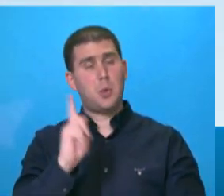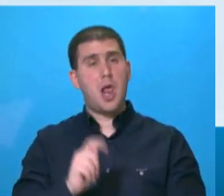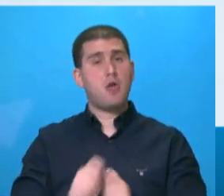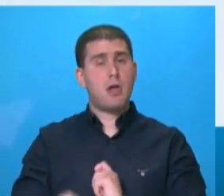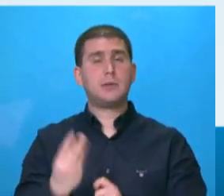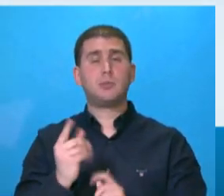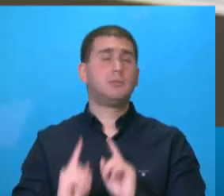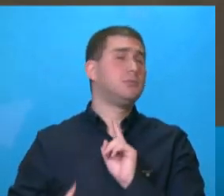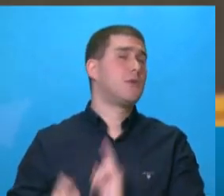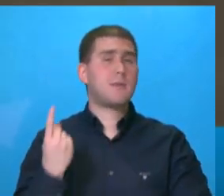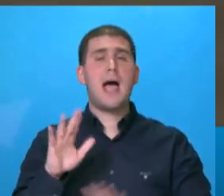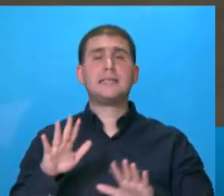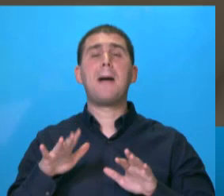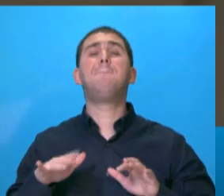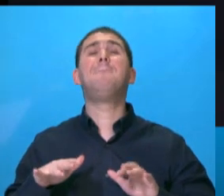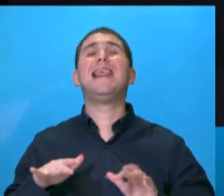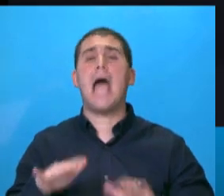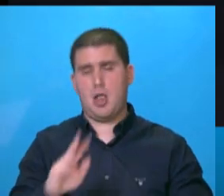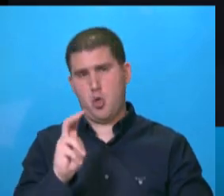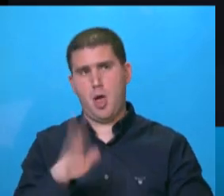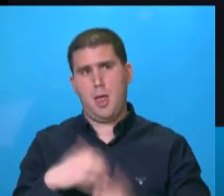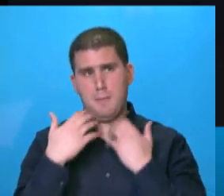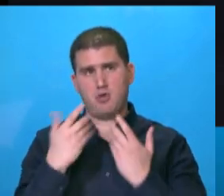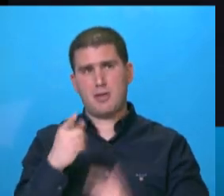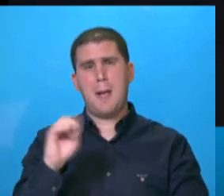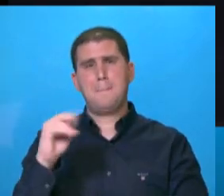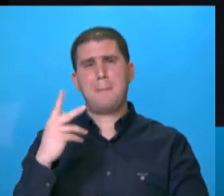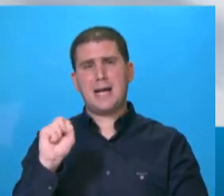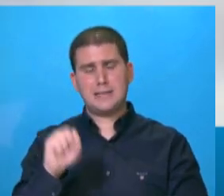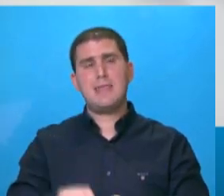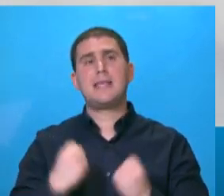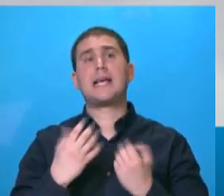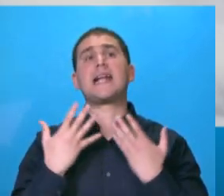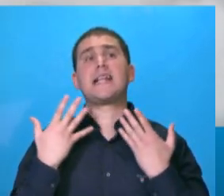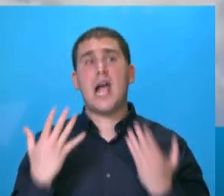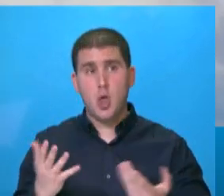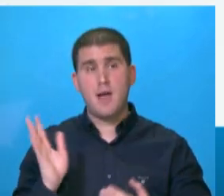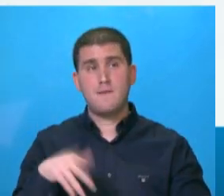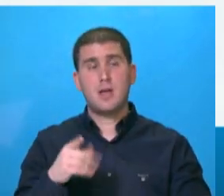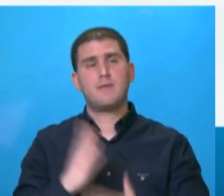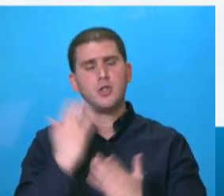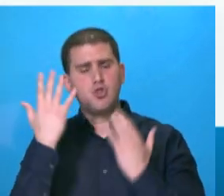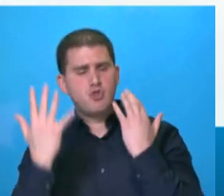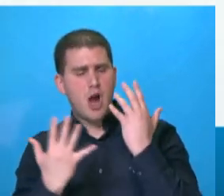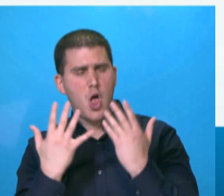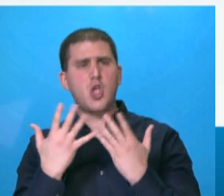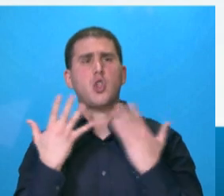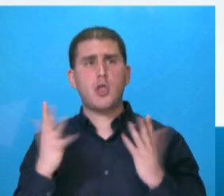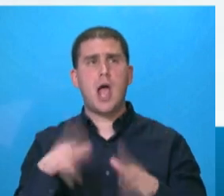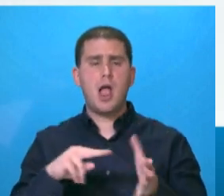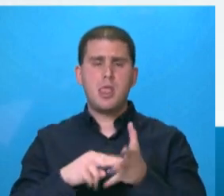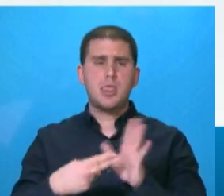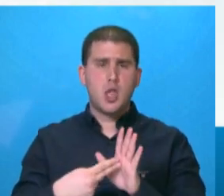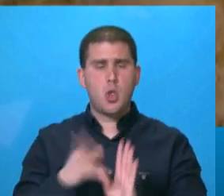של כ$10 מיליארד על פרשת המקס, שגרמה לנזק עצום והעלתה שאלות כבדות משקל על תכנון